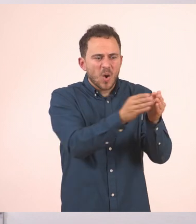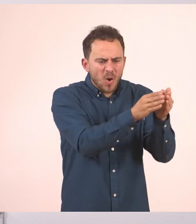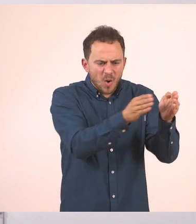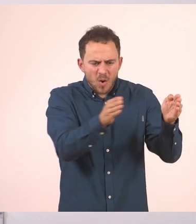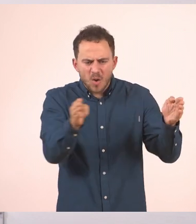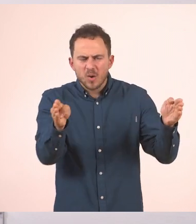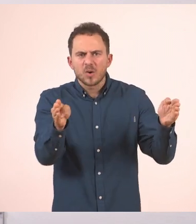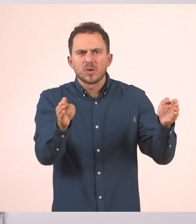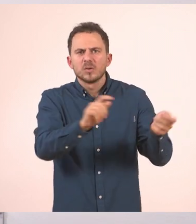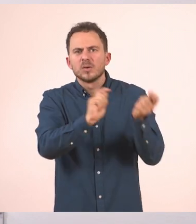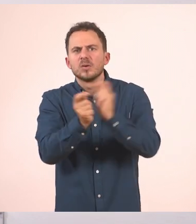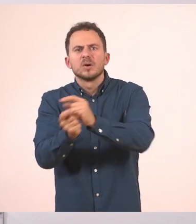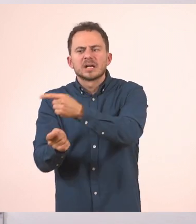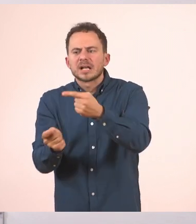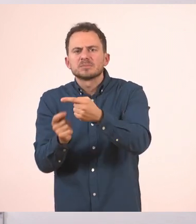σχεδίασα.